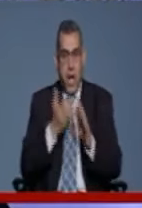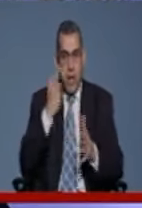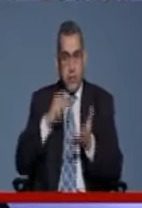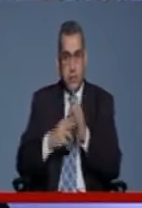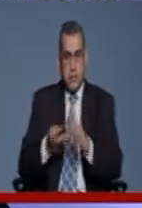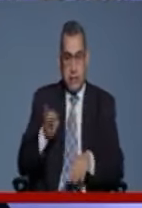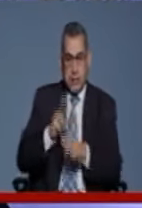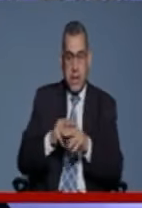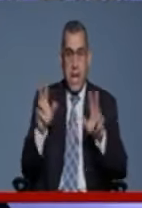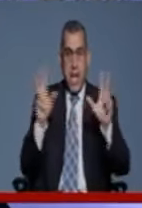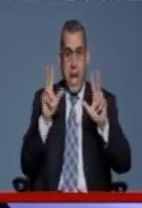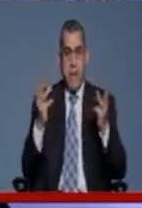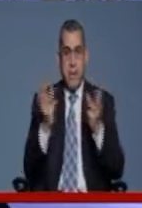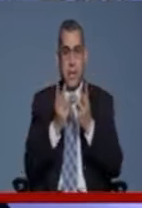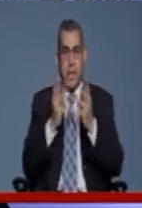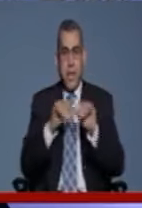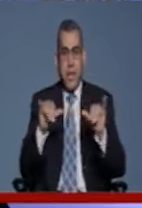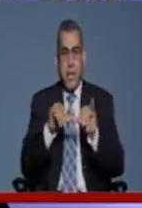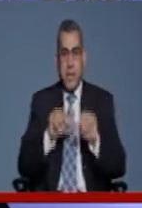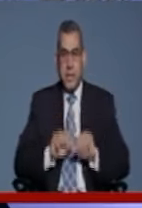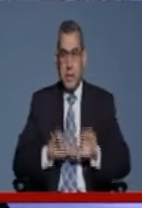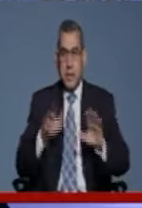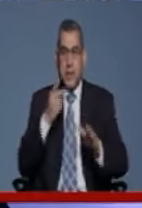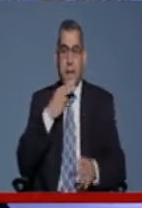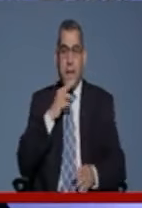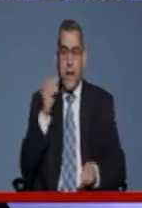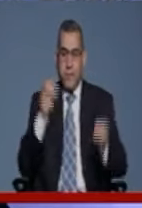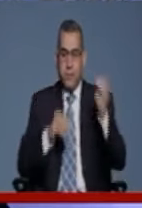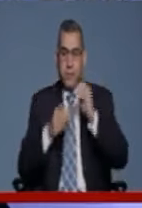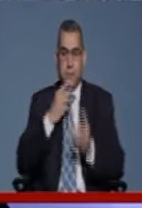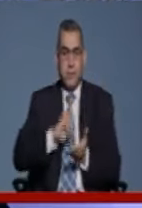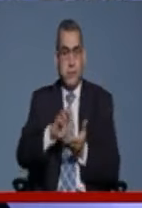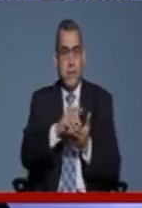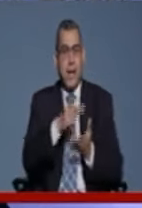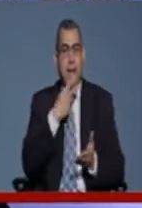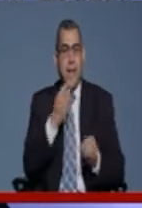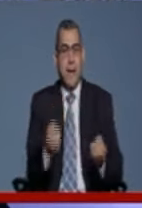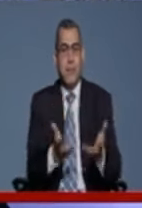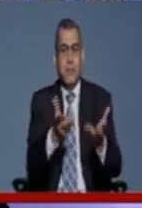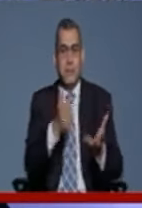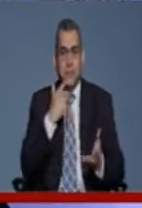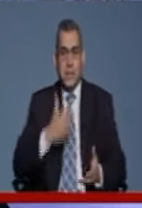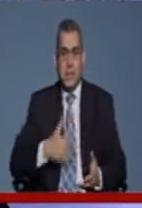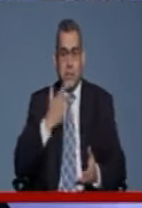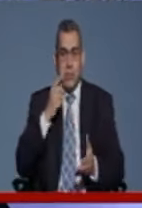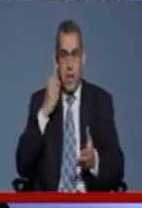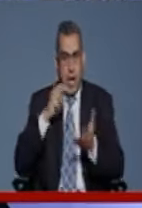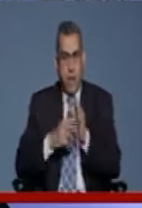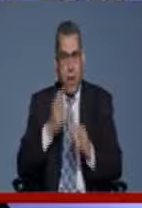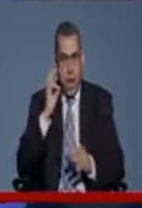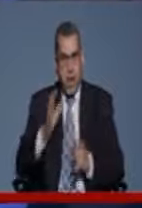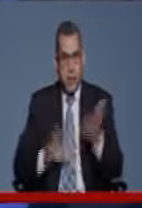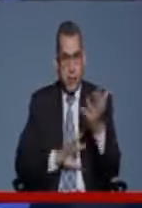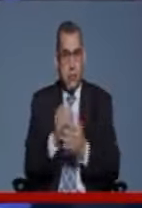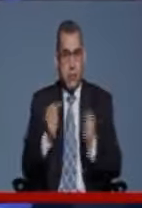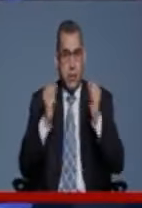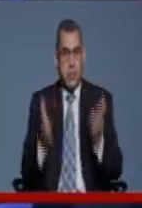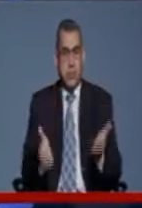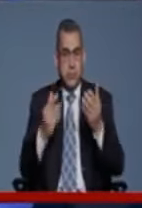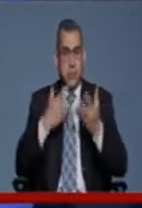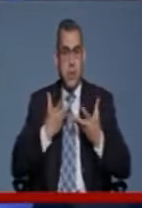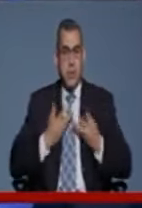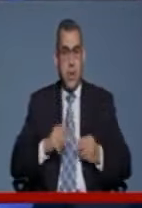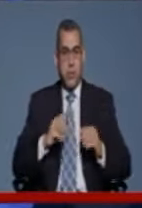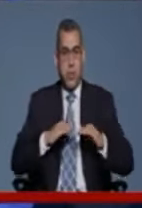الإعلامية لترويج الشائعات وتكريس الإحباط والتحريض على العنف لزعزعة الاستقرار